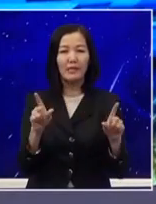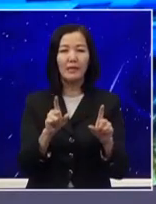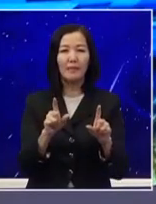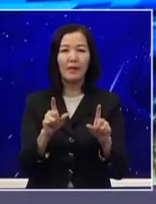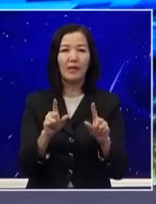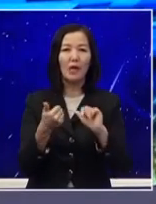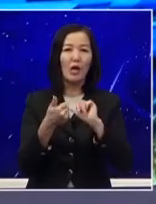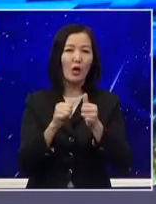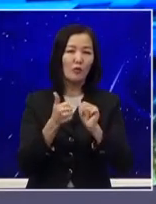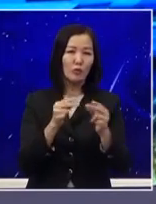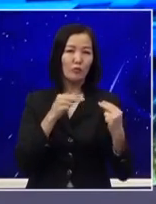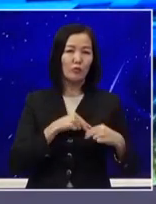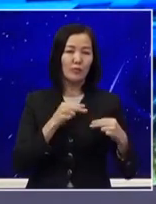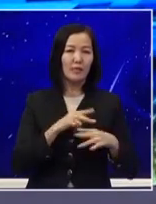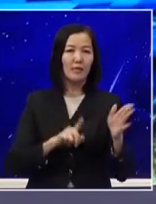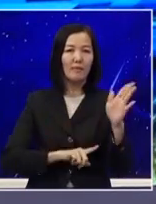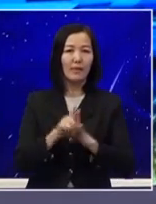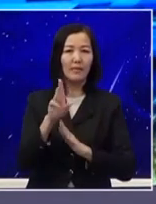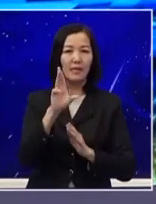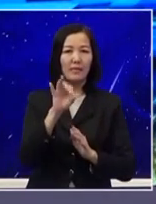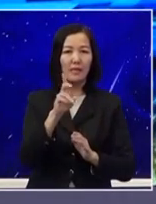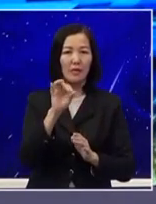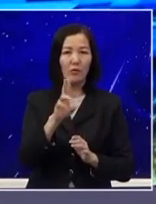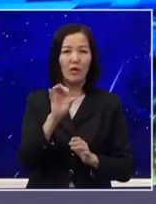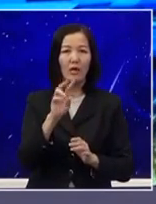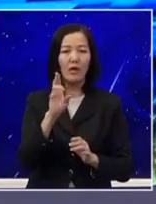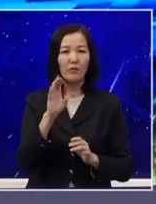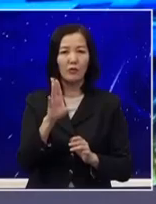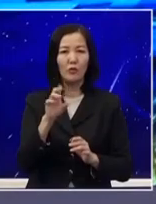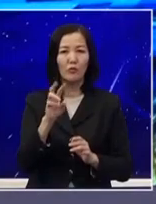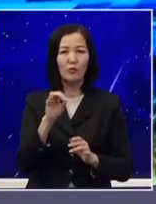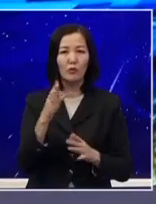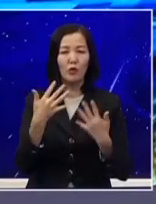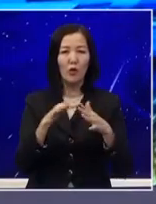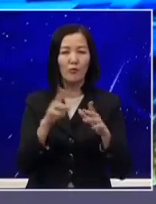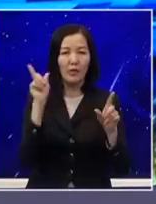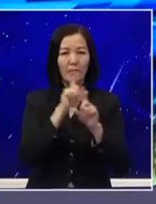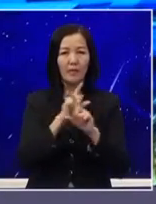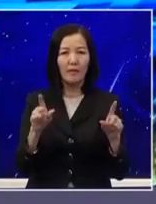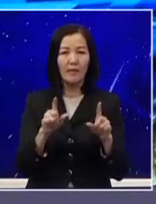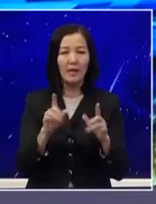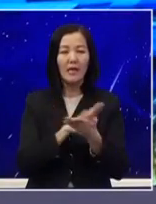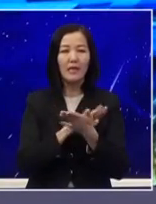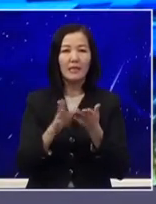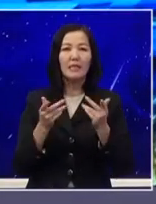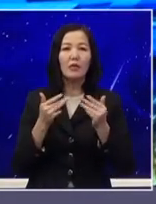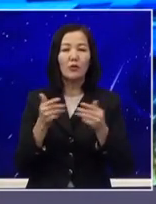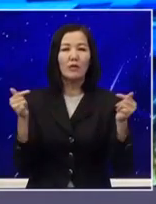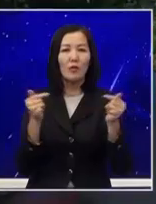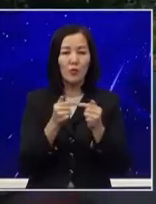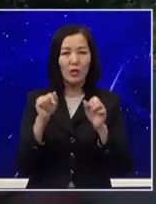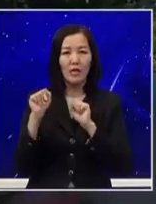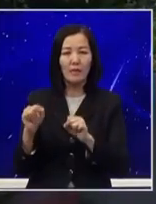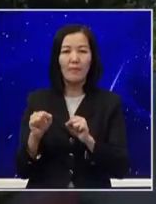режимде жұмыс істей бастады. Бұл Сарыбұлақ, Ақөзек, Қосқұдық ауылындағы білім мекемелері. Санитарлық нормаларды